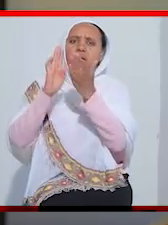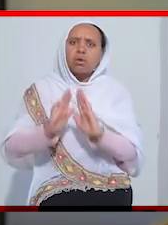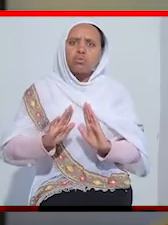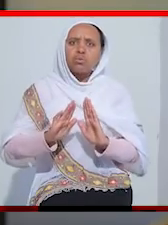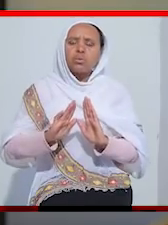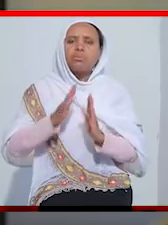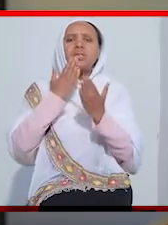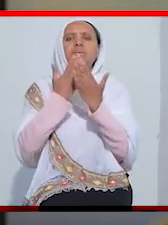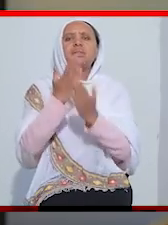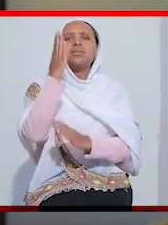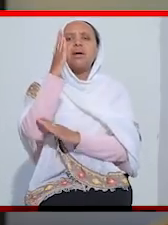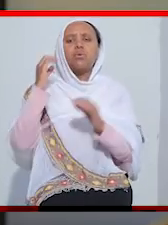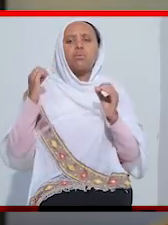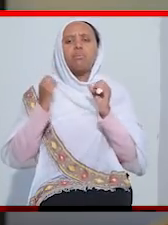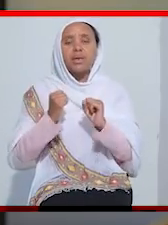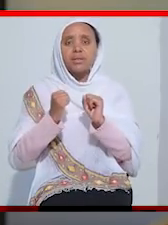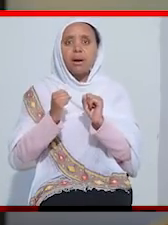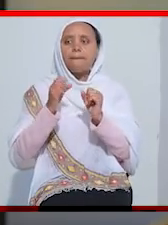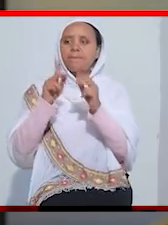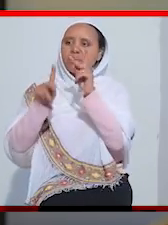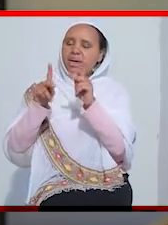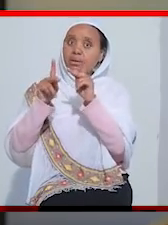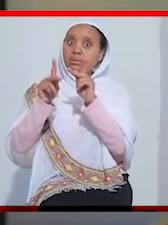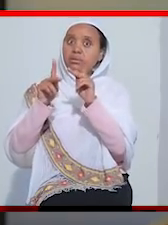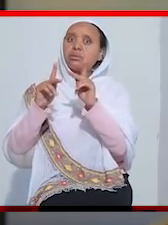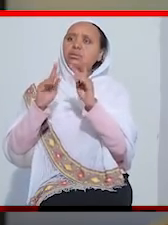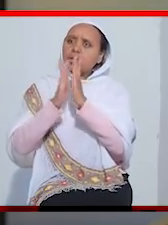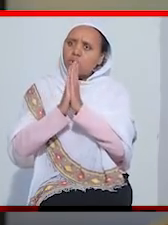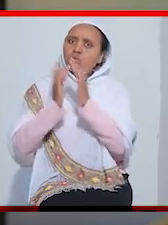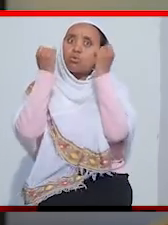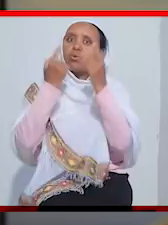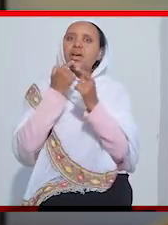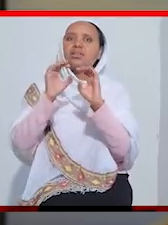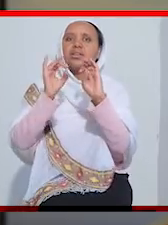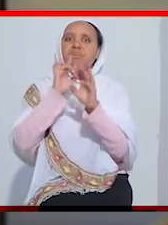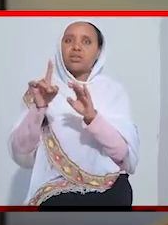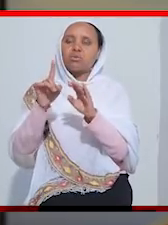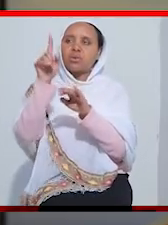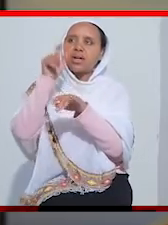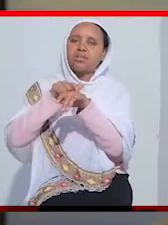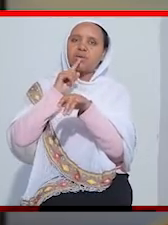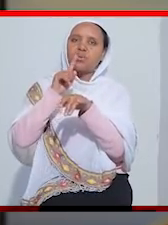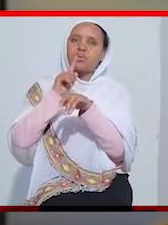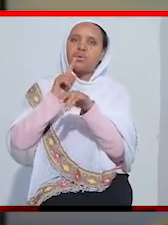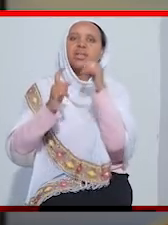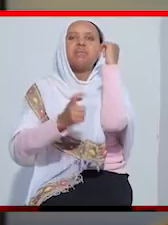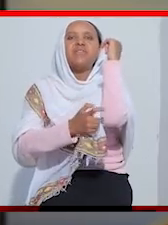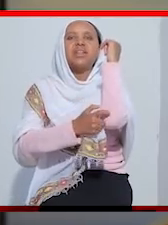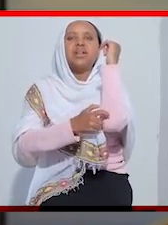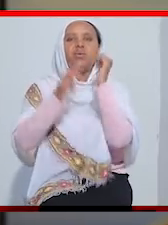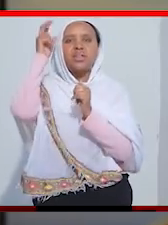በማህሌቱ፣ በሰዓታቱ፣ በስብሐተ እግዚአብሔሩ በርትታ ምእመናንን ጸልዩ ትጉ እያለች እያስተማረች ነው ያለችው። ያን ጊዜ